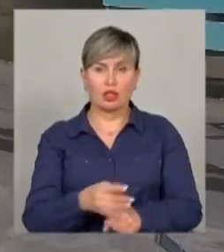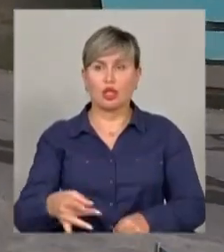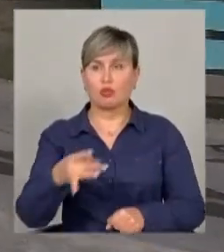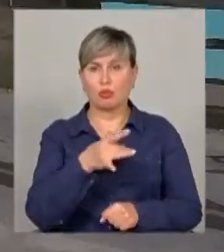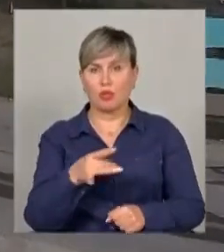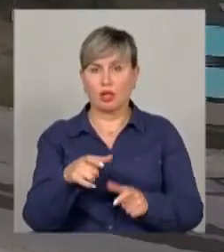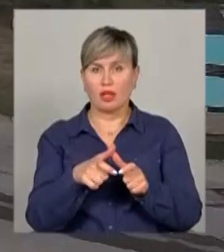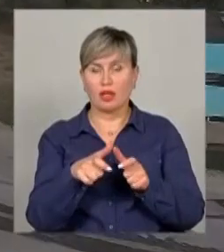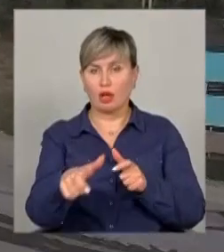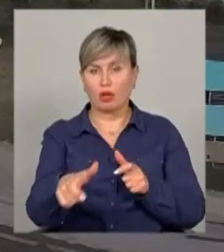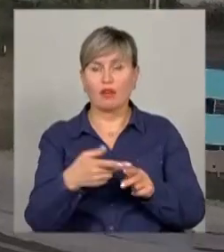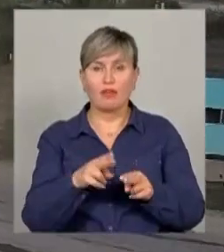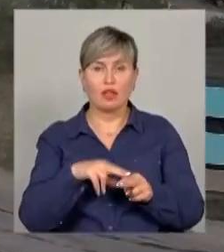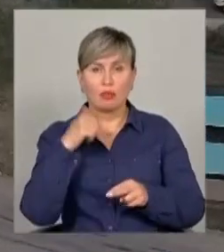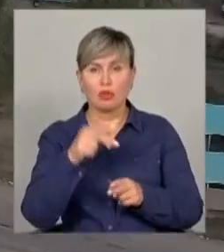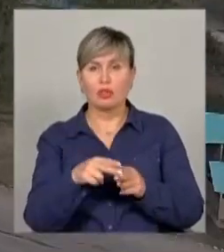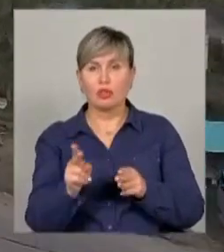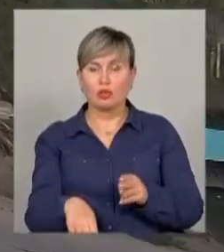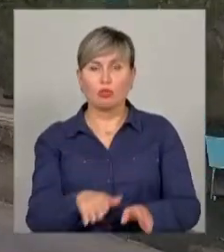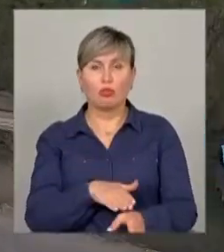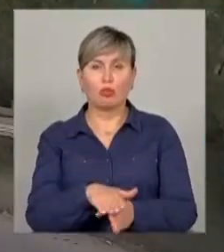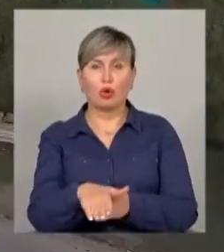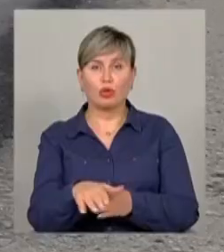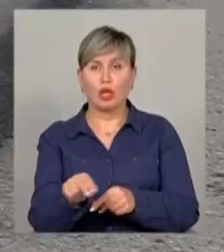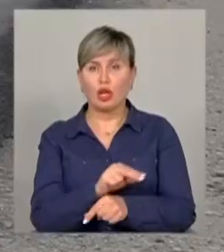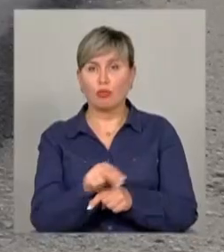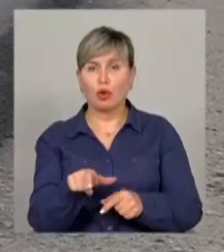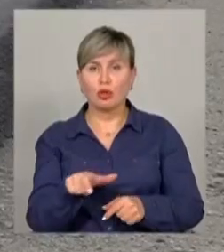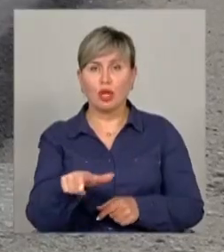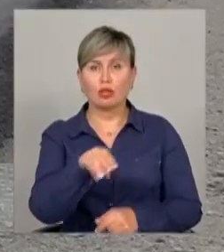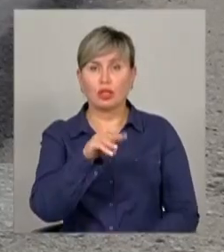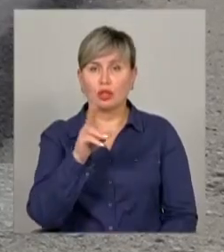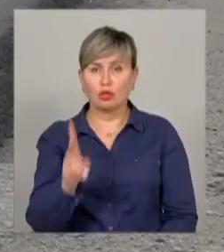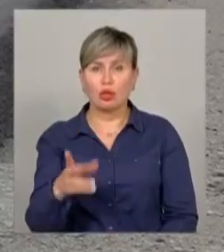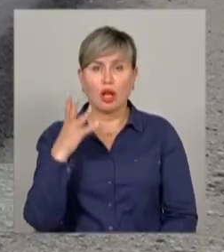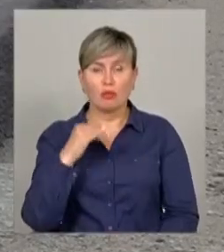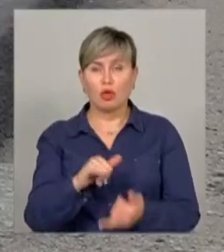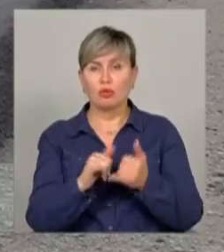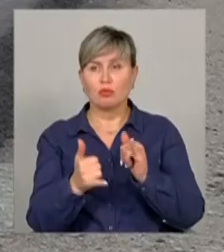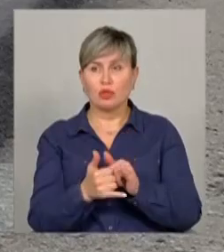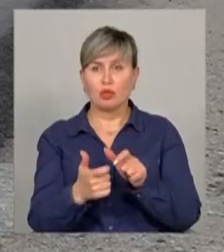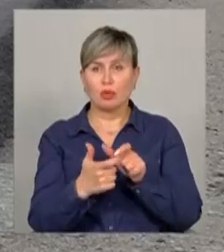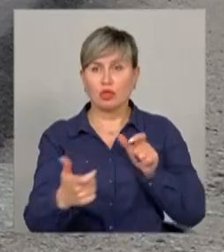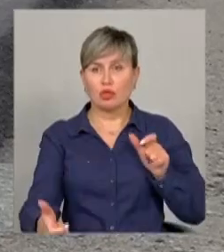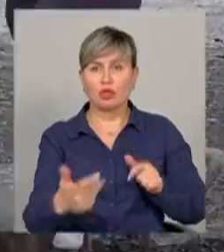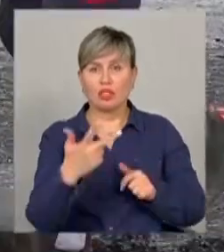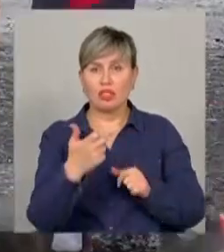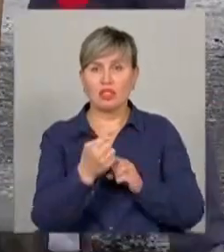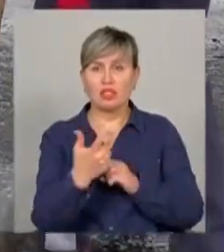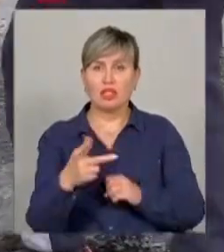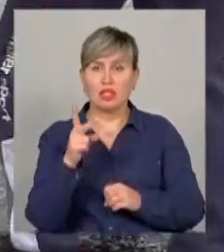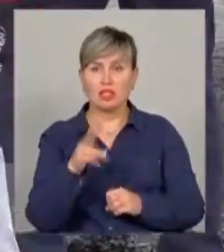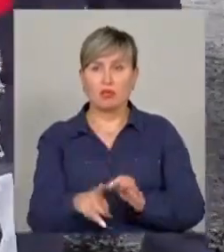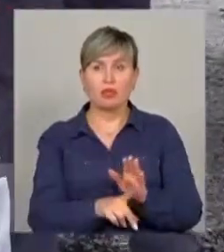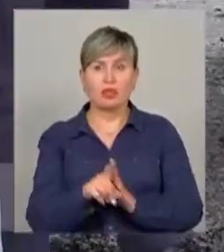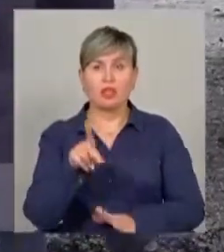республиканской дороги в этом году завершится полностью. Ремонт автодороги Талдыкурган-Колбата-Ускимен протяженностью 313 километров